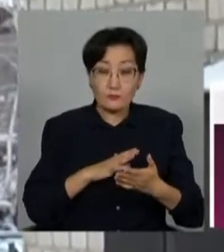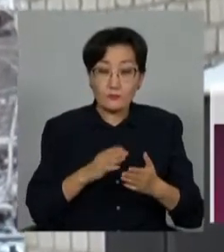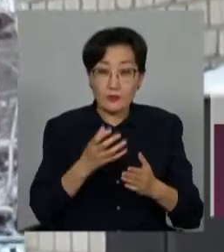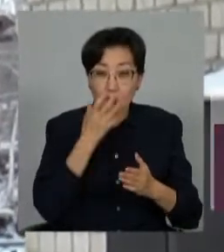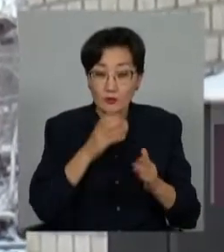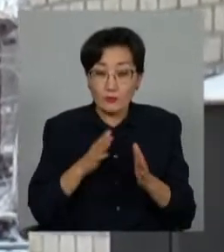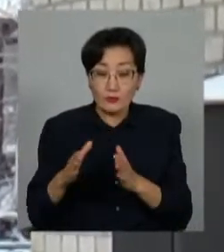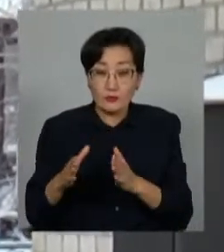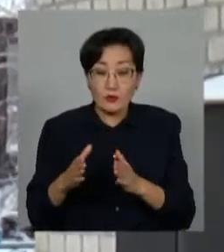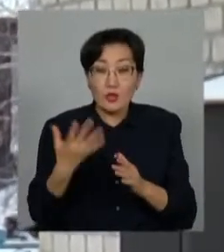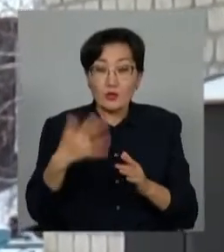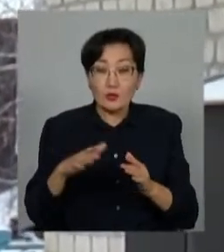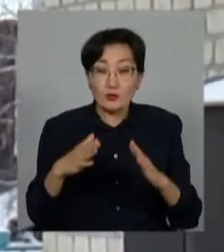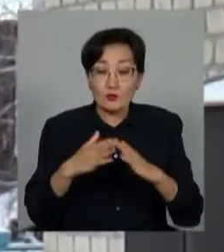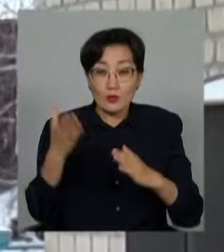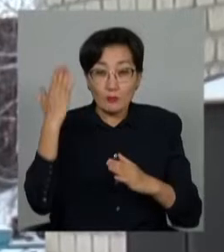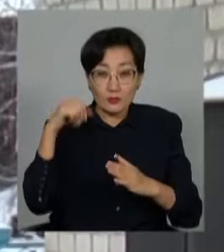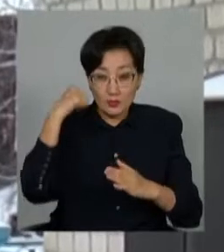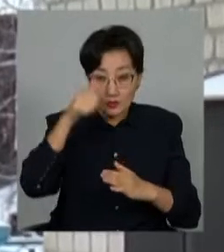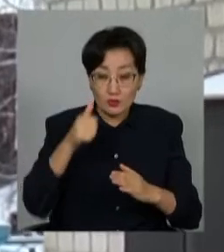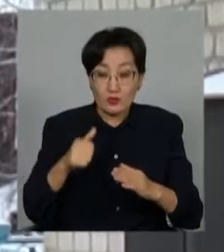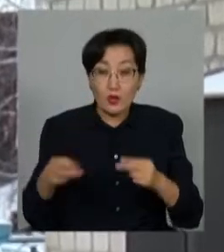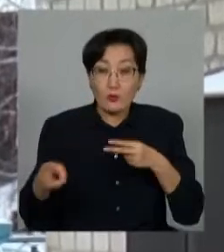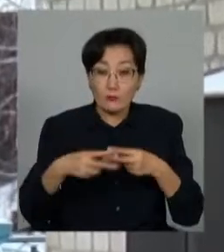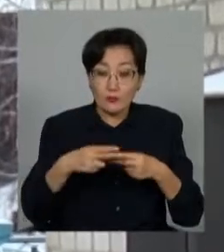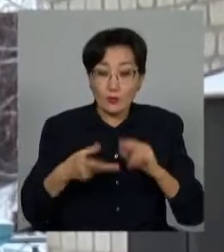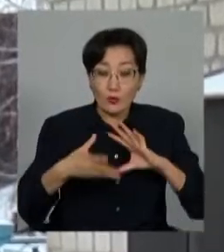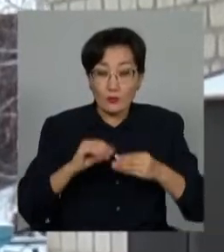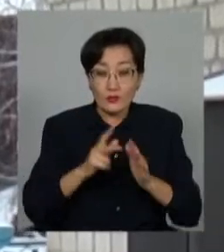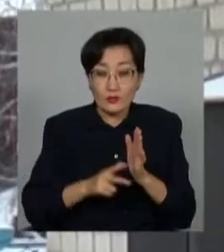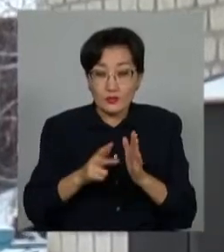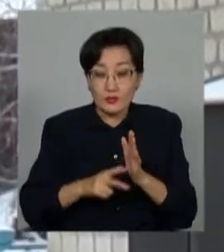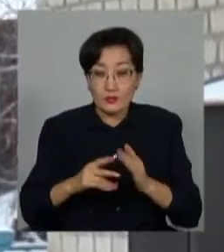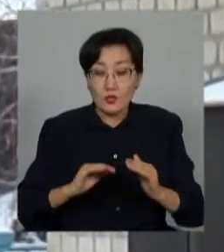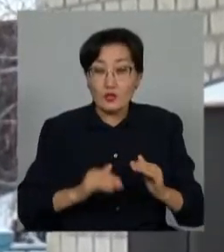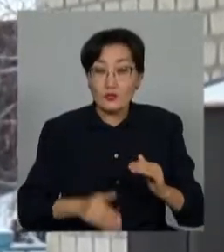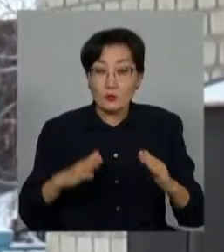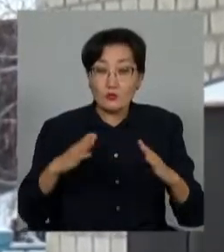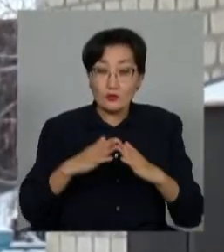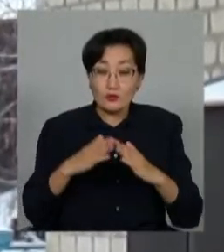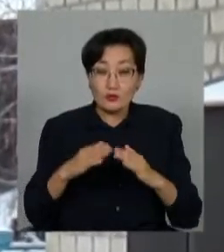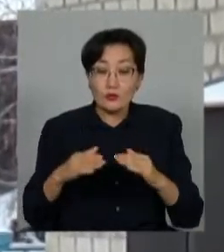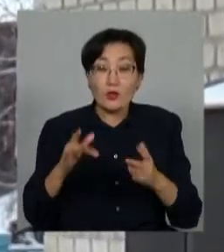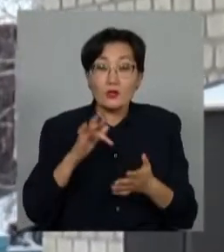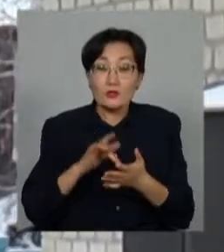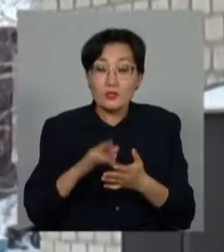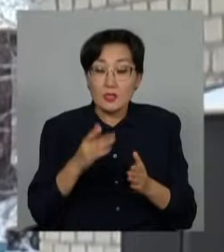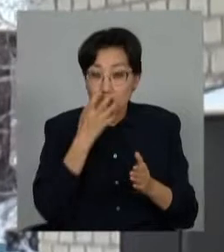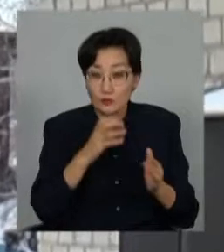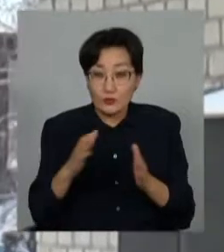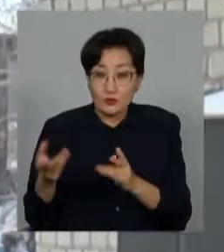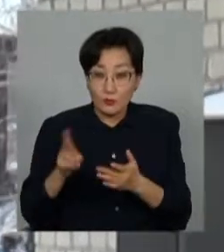50 үйді былтыр қосты. Сонда жалпы 80 үй көп орталық жылытуға қосылған. Биыл қосқан